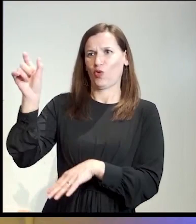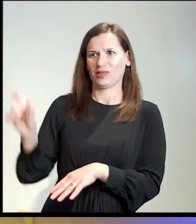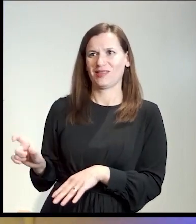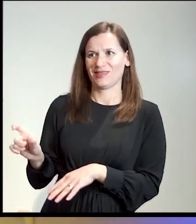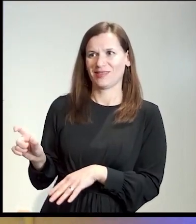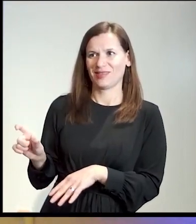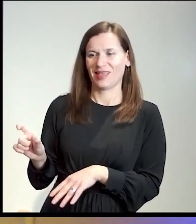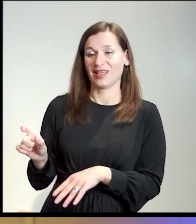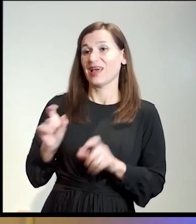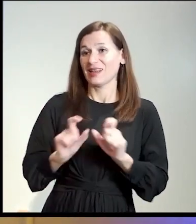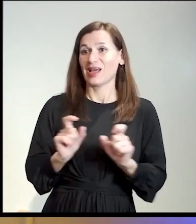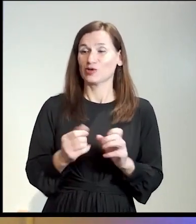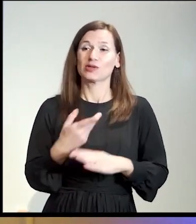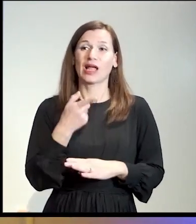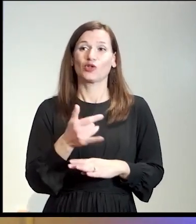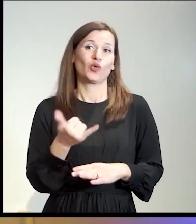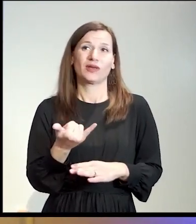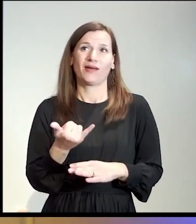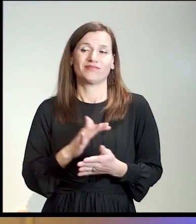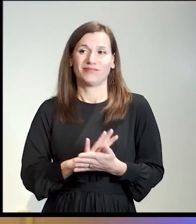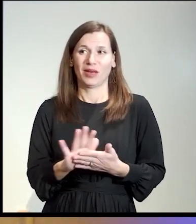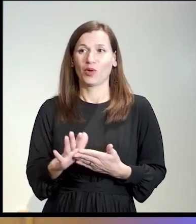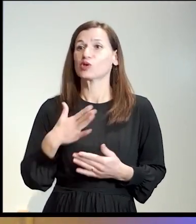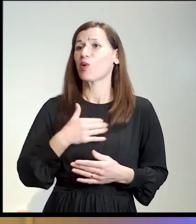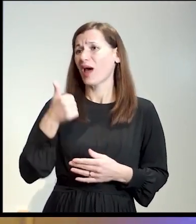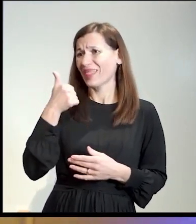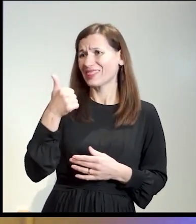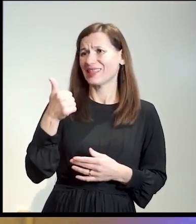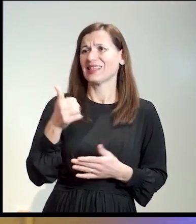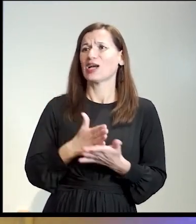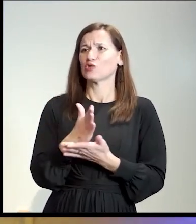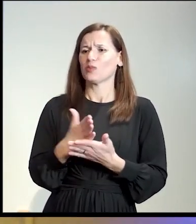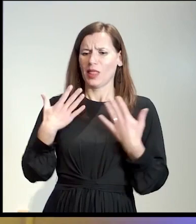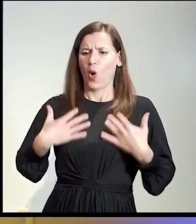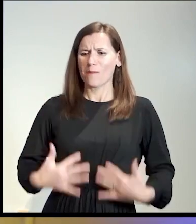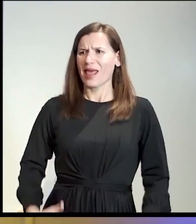prireditve, razlog za to je zelo prozaičen. Moja edina službena obleka je v čistilnici.